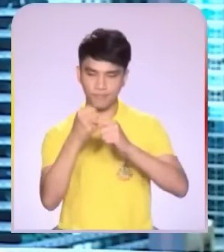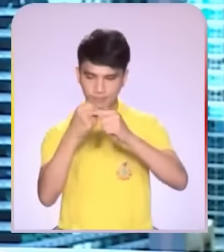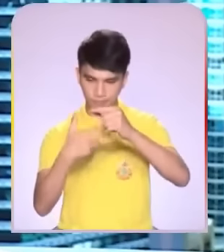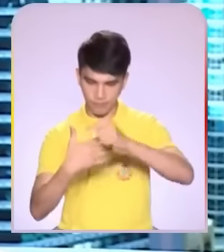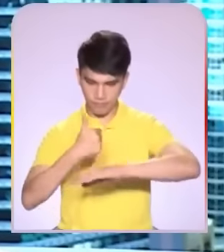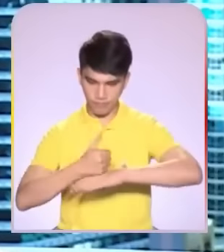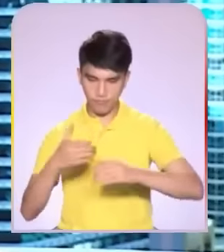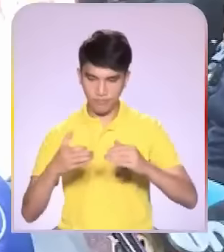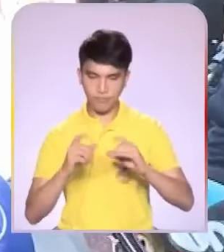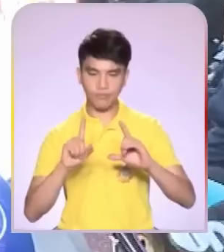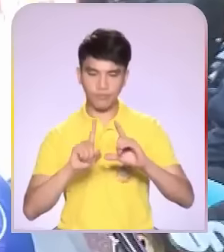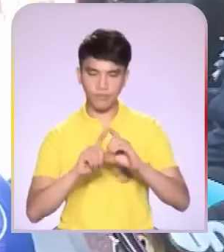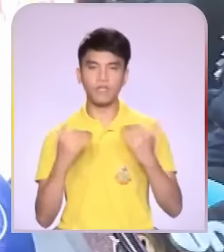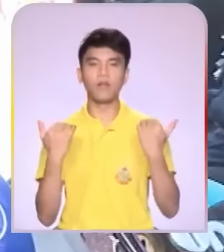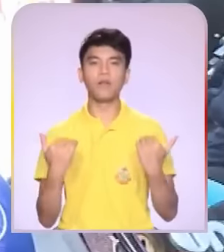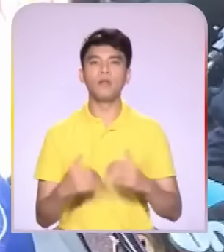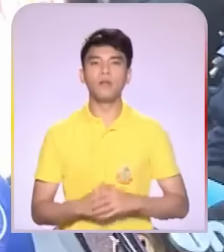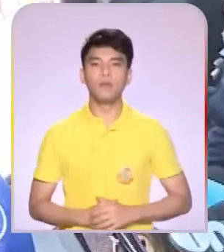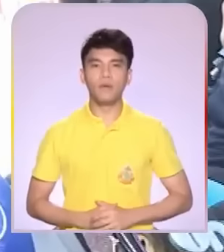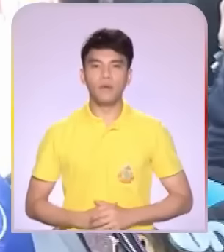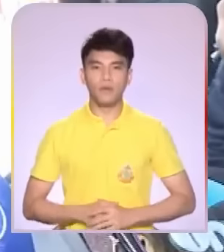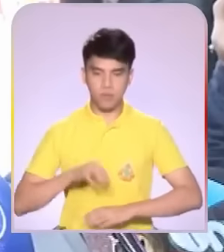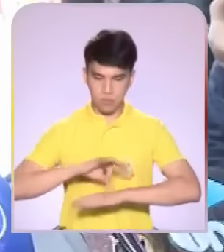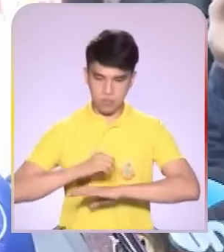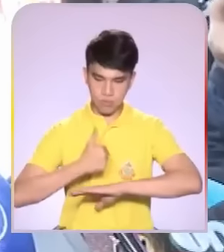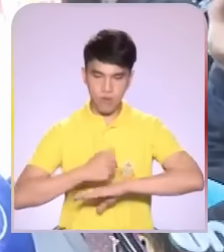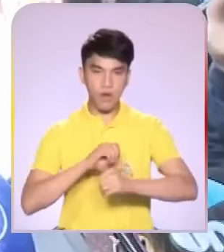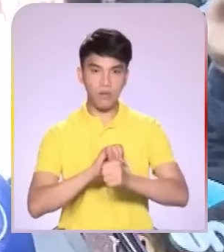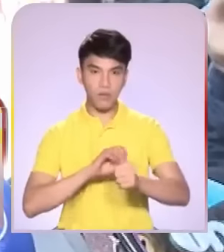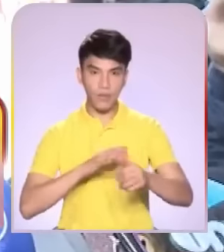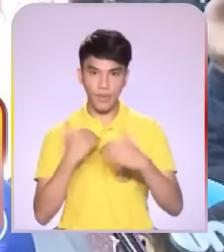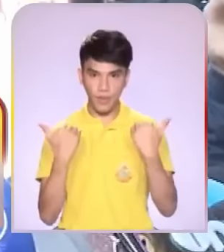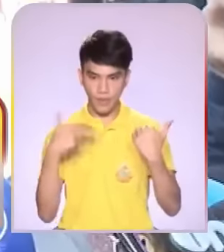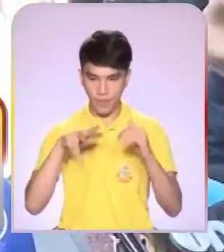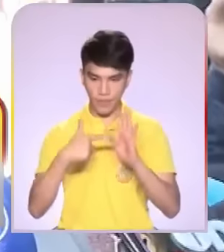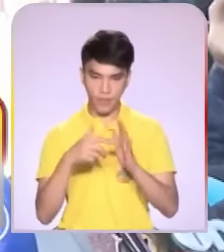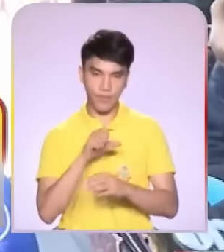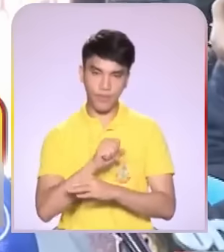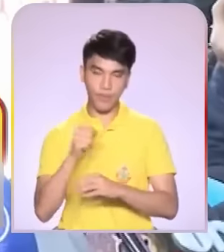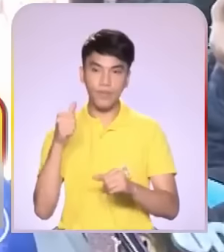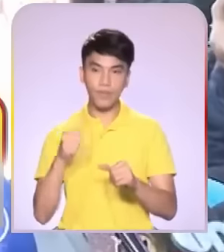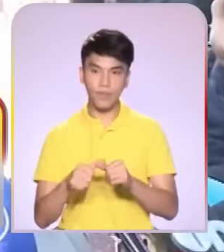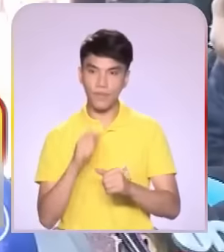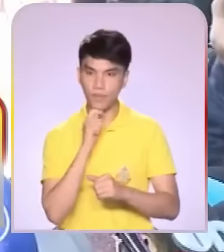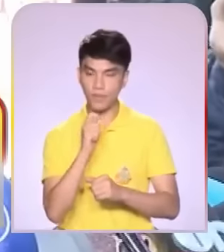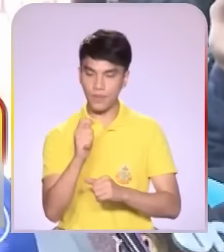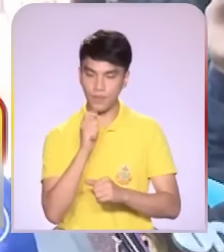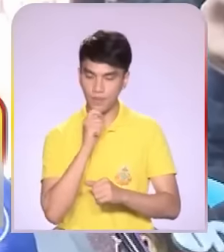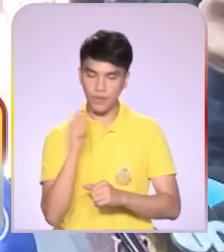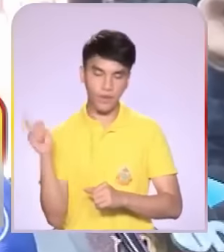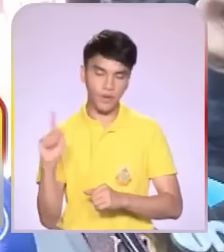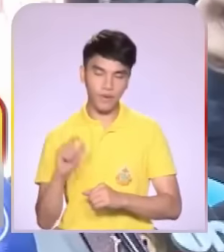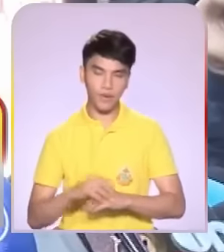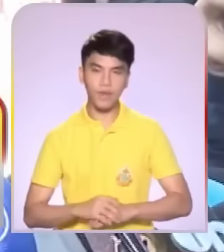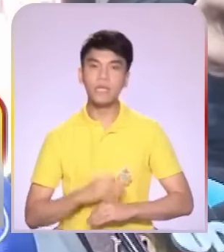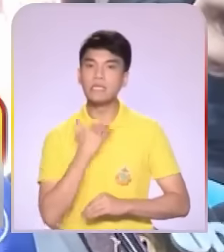นหัวหน้าพรรคประชาชนนะคะเป็นฐานะของผู้นำฝ่ายค้านเนี่ยแหละค่ะที่อยู่ในสภาผู้แทนราษฎรก็ให้สัมภาษณ์ถึงกรณีที่มีการเ